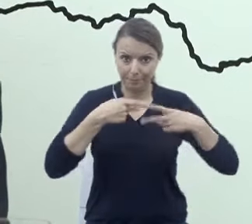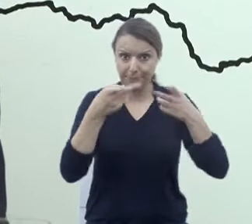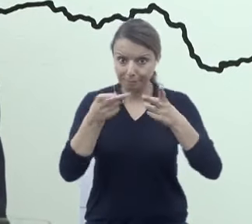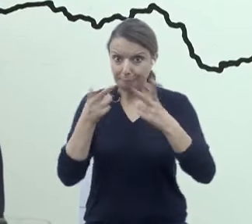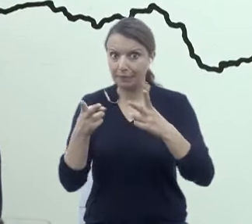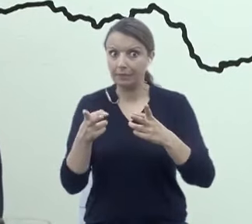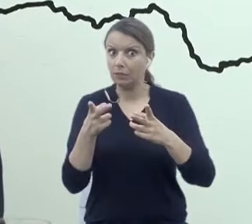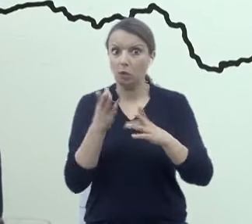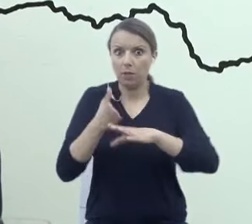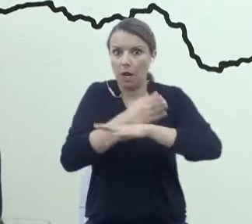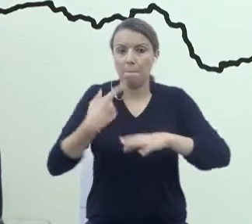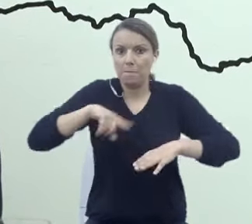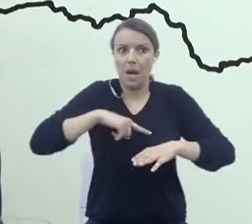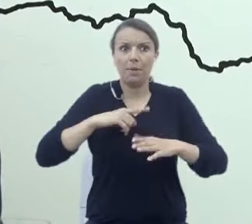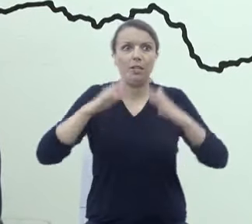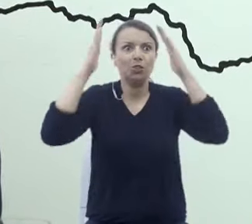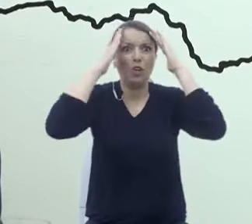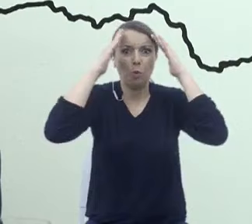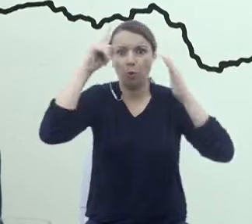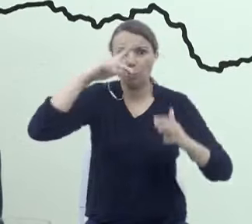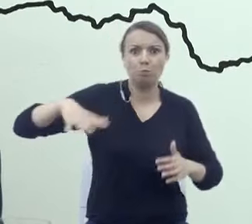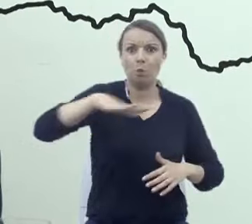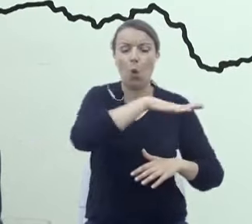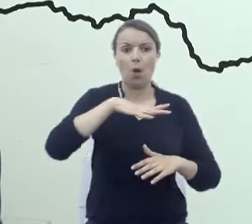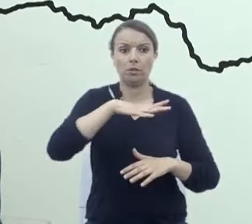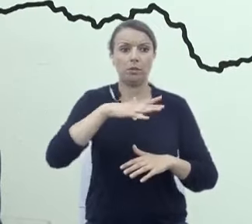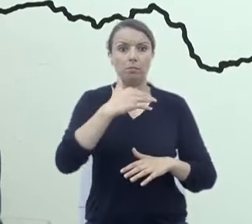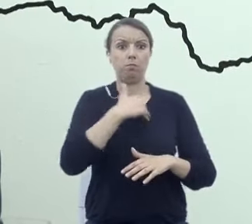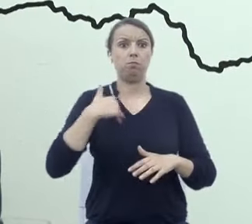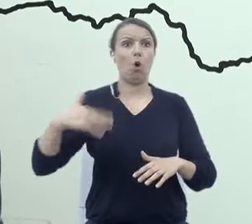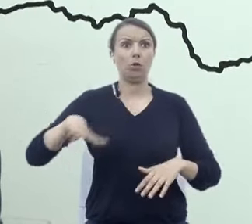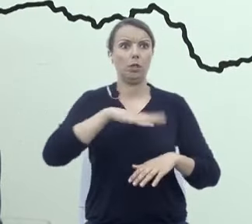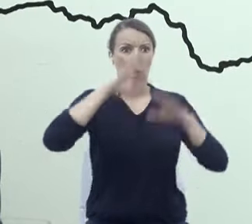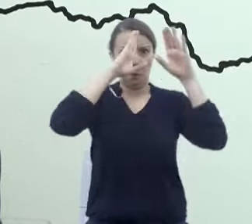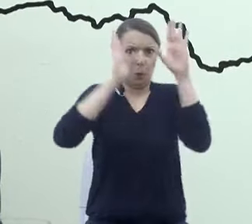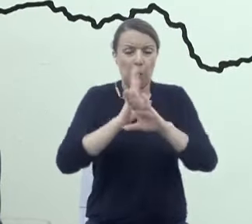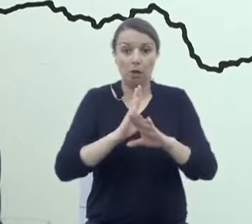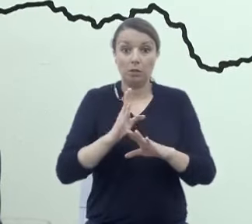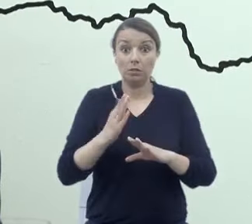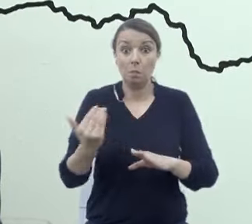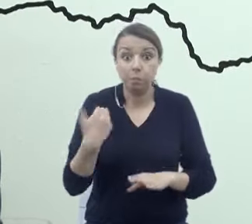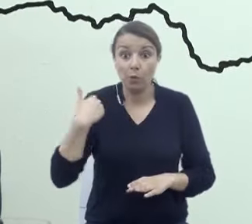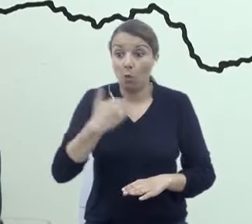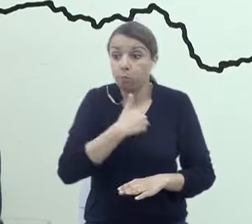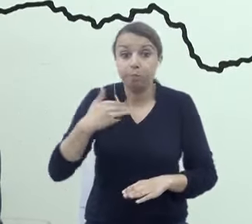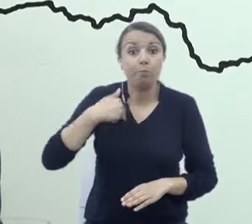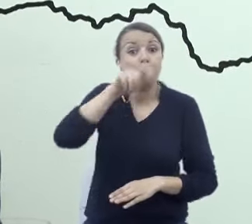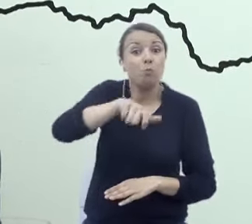kraju takiej informacji, że byli Polacy, którzy